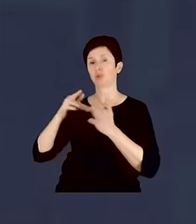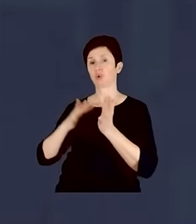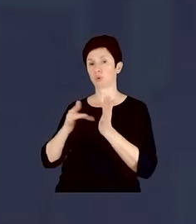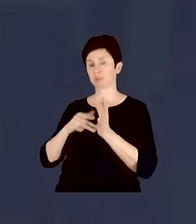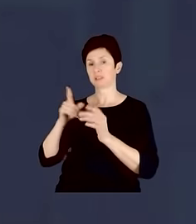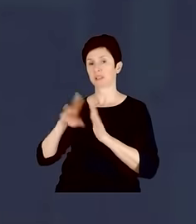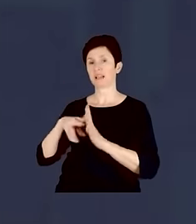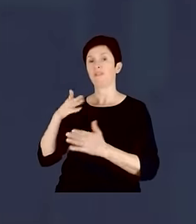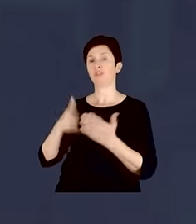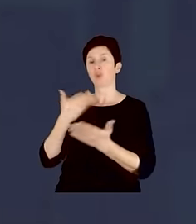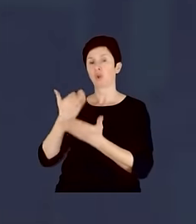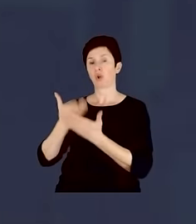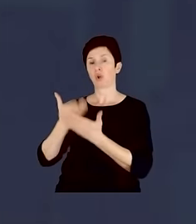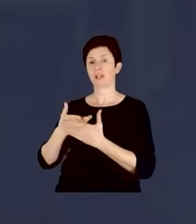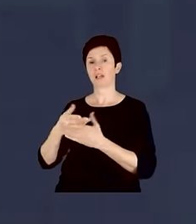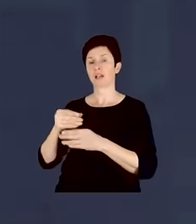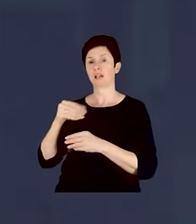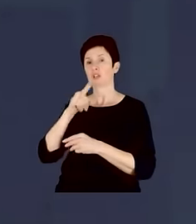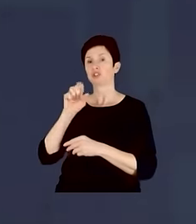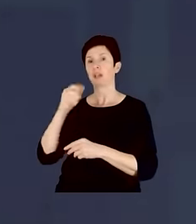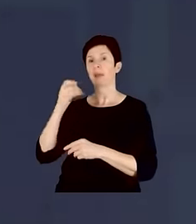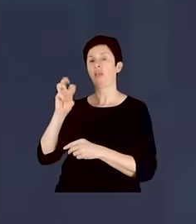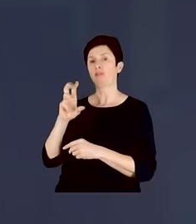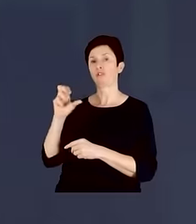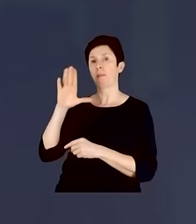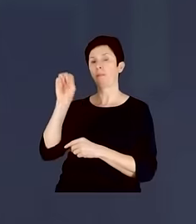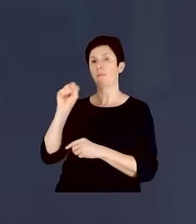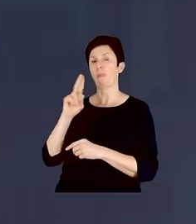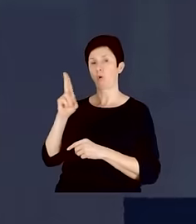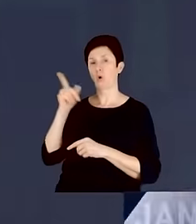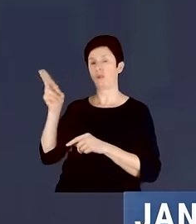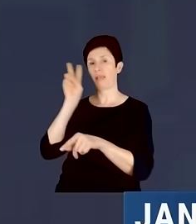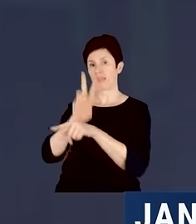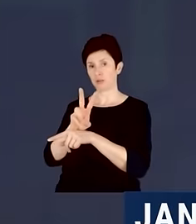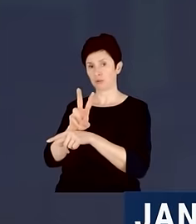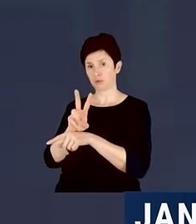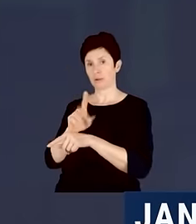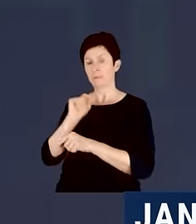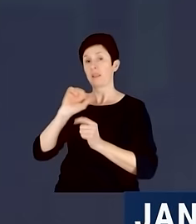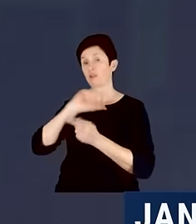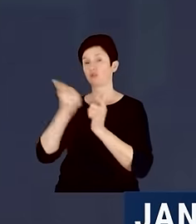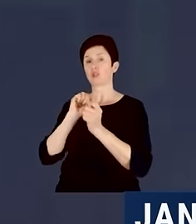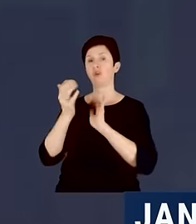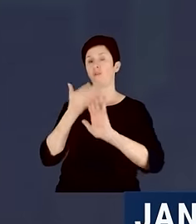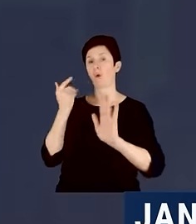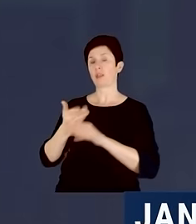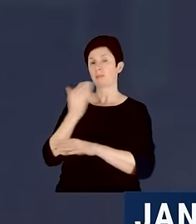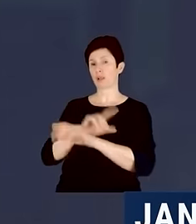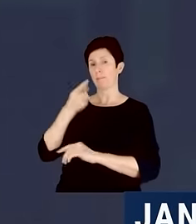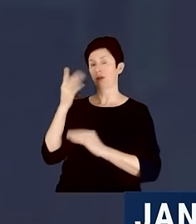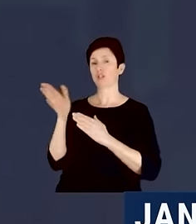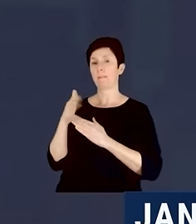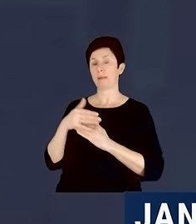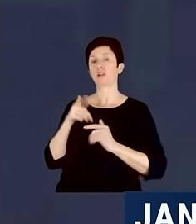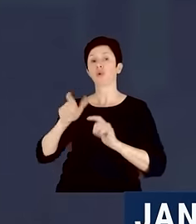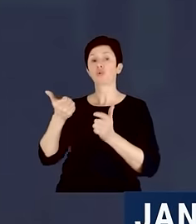minister Dziemianowicz-Bąk, która nadzoruje Urząd do Spraw Kombatantów, odwołany przed 1 marca. No bo to, co udało się w